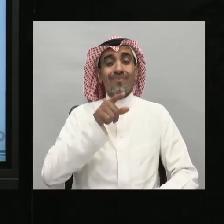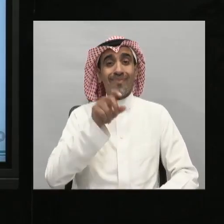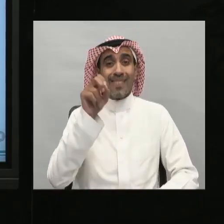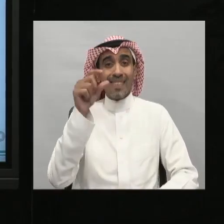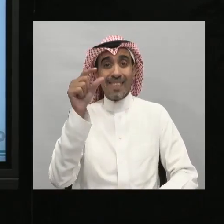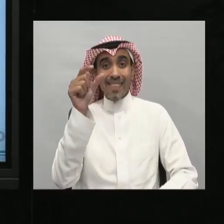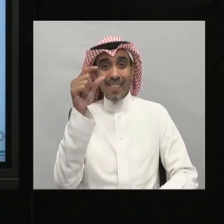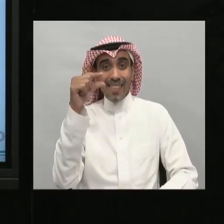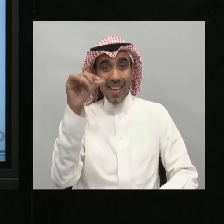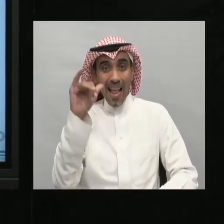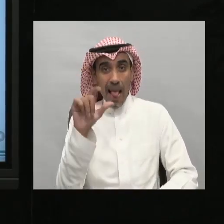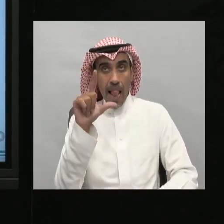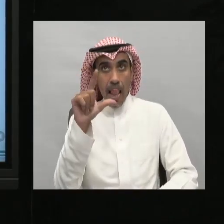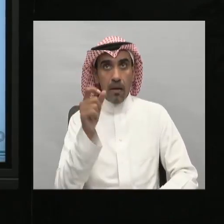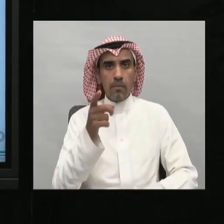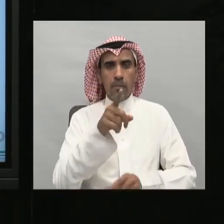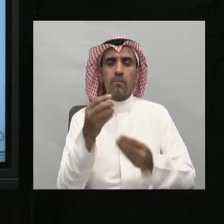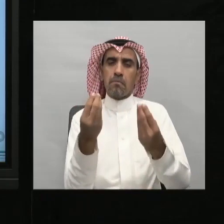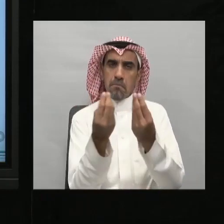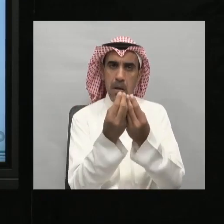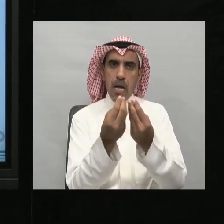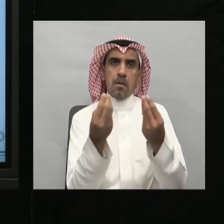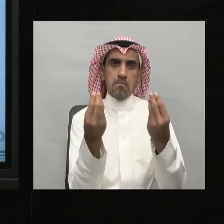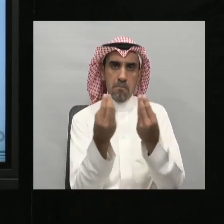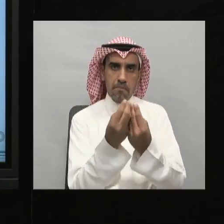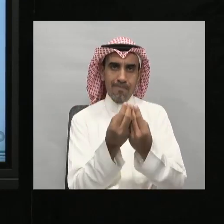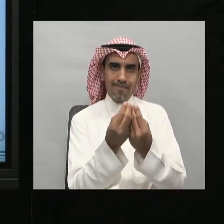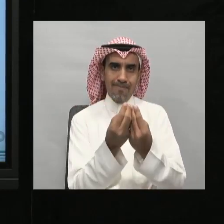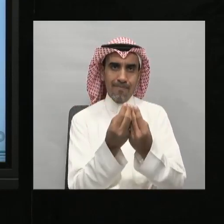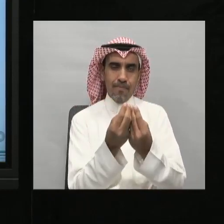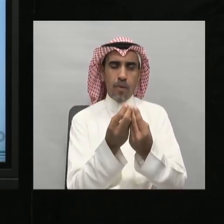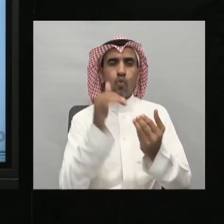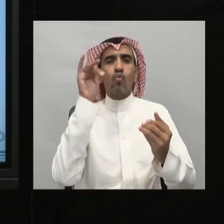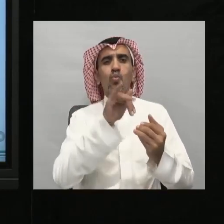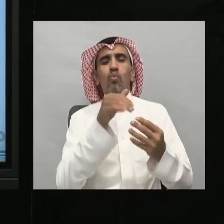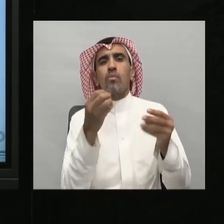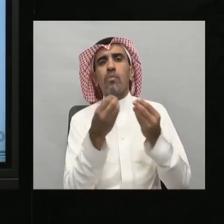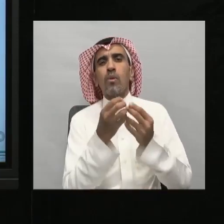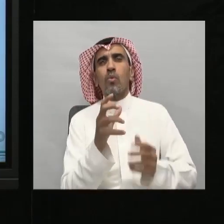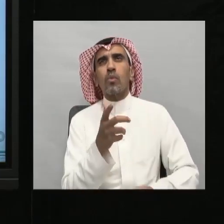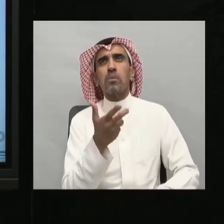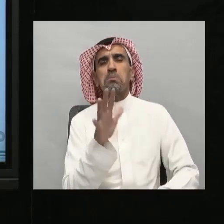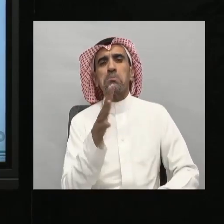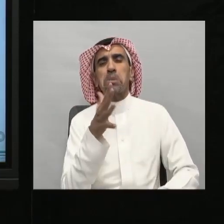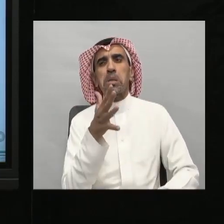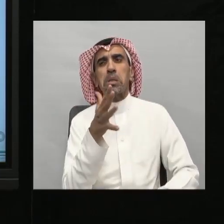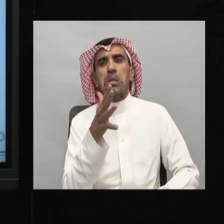البحر وشقائق النعمان كما ذكرنا تنتمي إلى هذه الشعبة. تضم هذه الشعبة بما يقارب